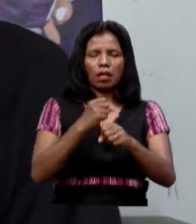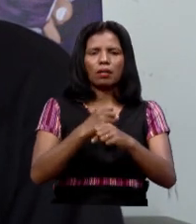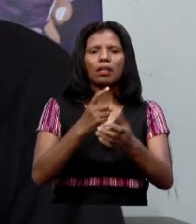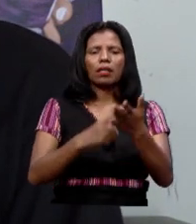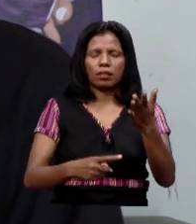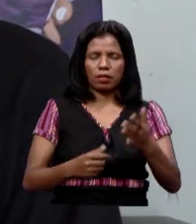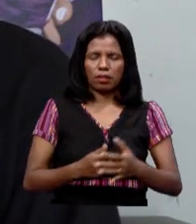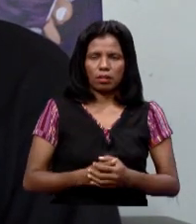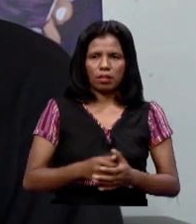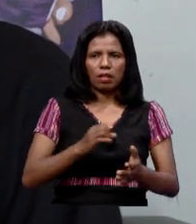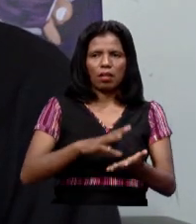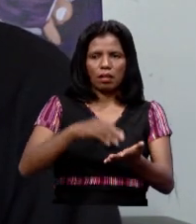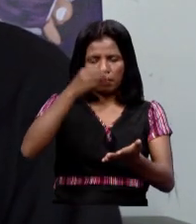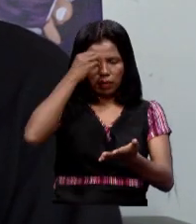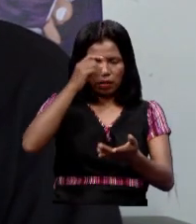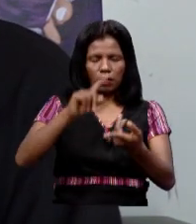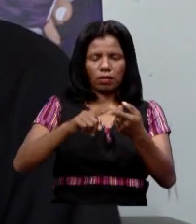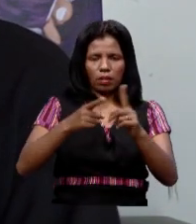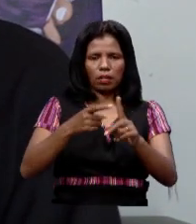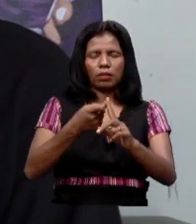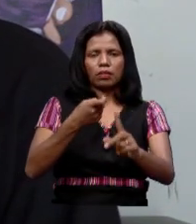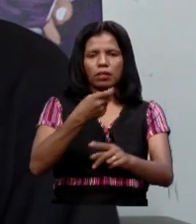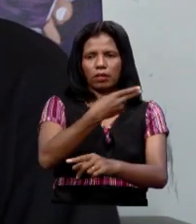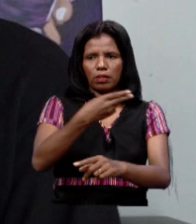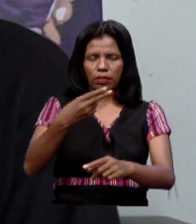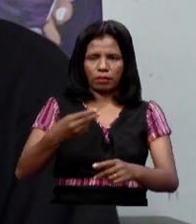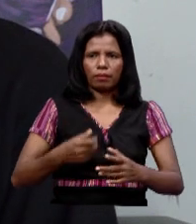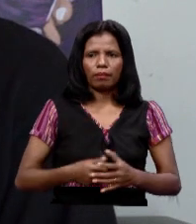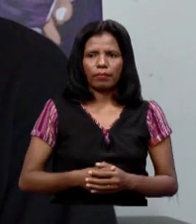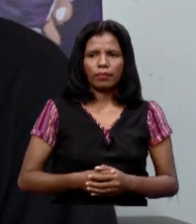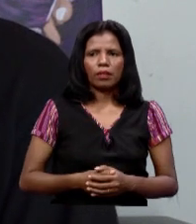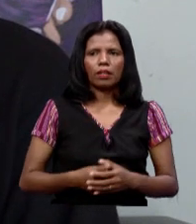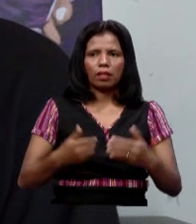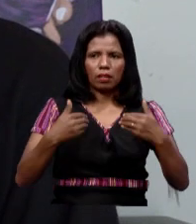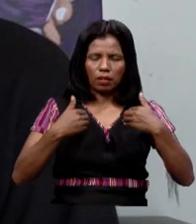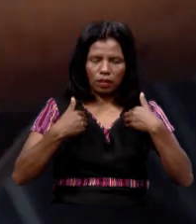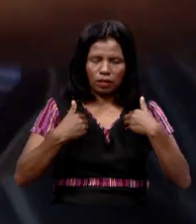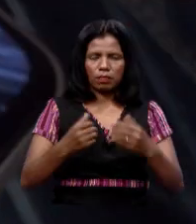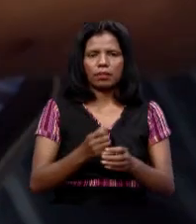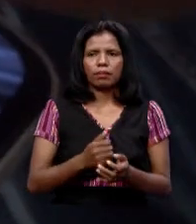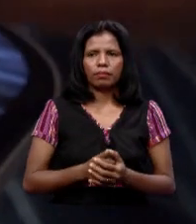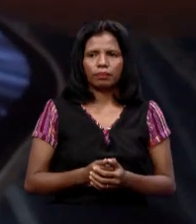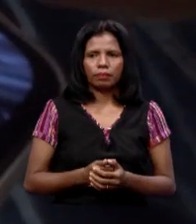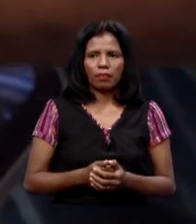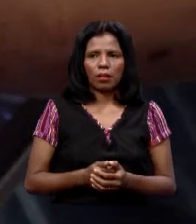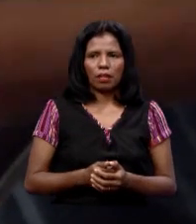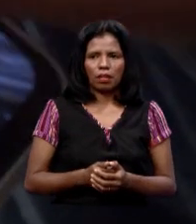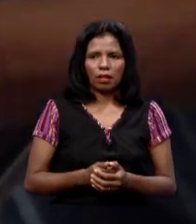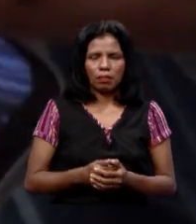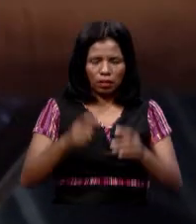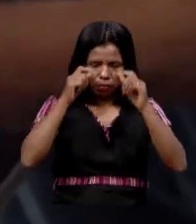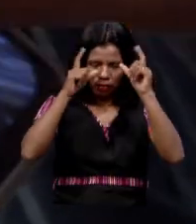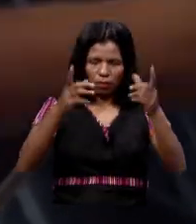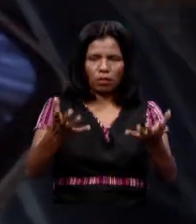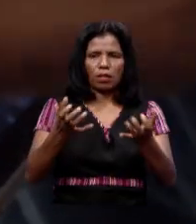Ni buat cerne haul apren ni si siro si Indonesia ni kolega balos ni ba ni mus ya arte digital ni. Timur Wambarak ni be he interese o